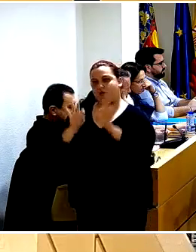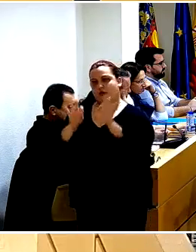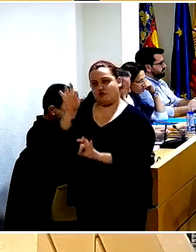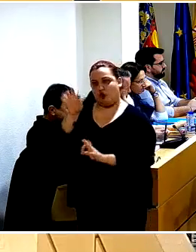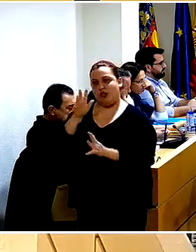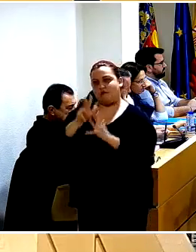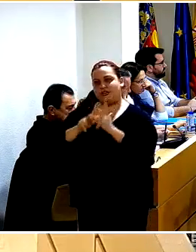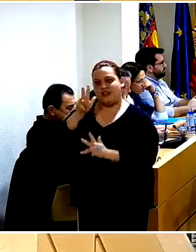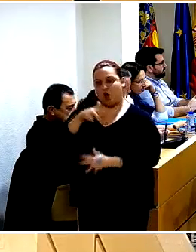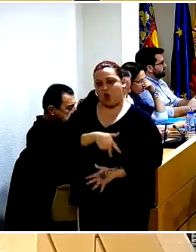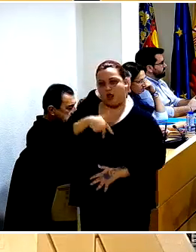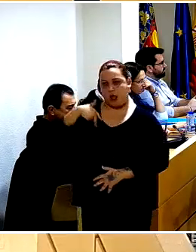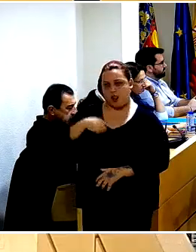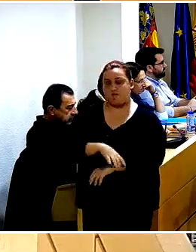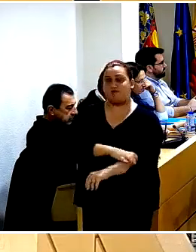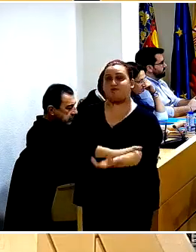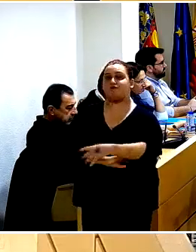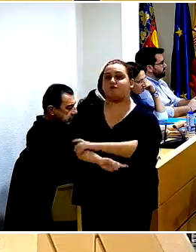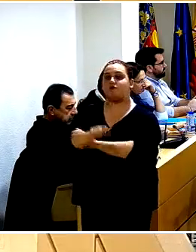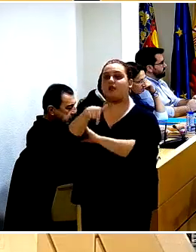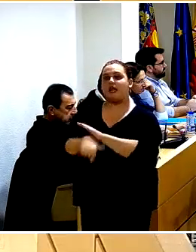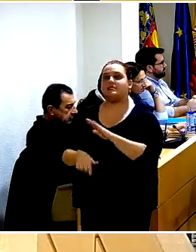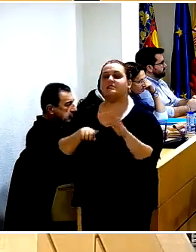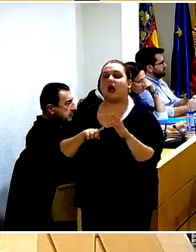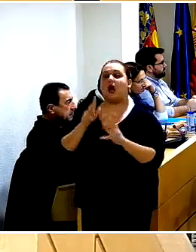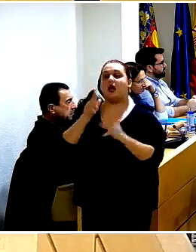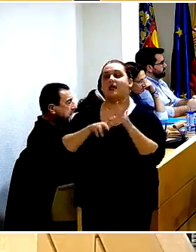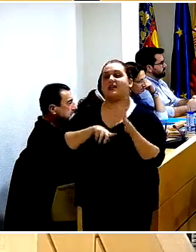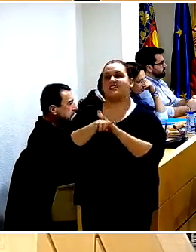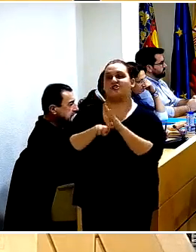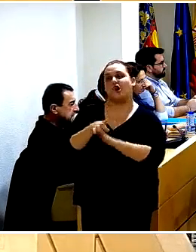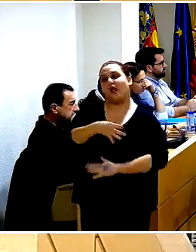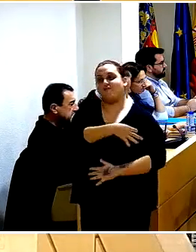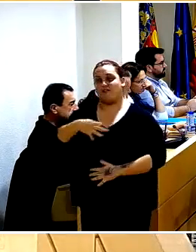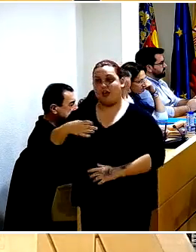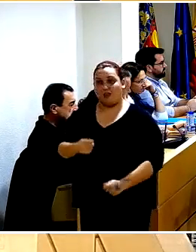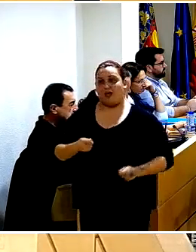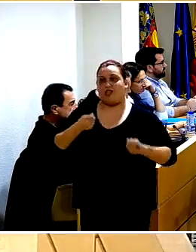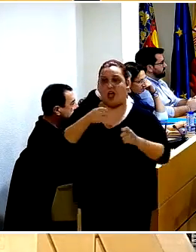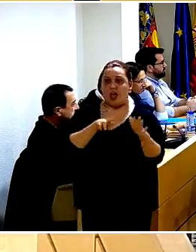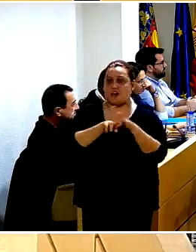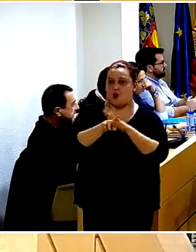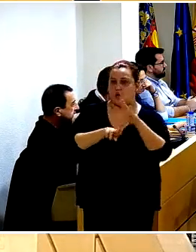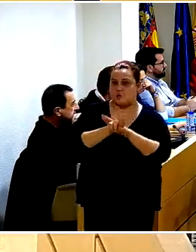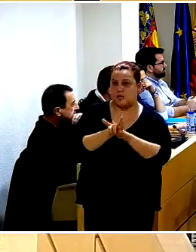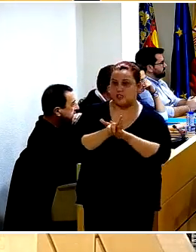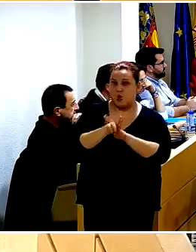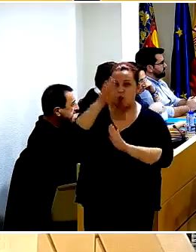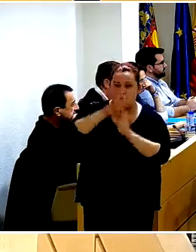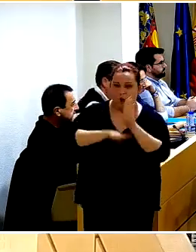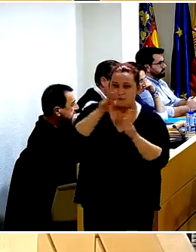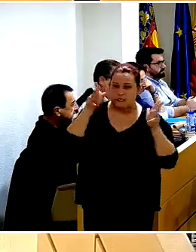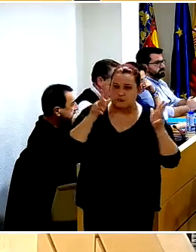Tota aquesta gestió eficient ens permet poder destinar més recursos als programes per a les persones, perquè